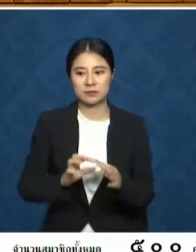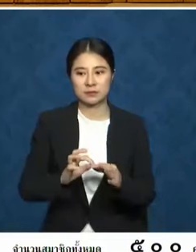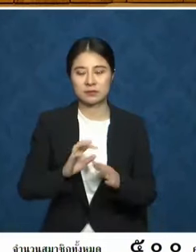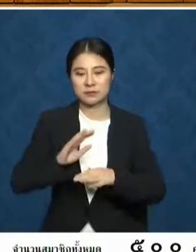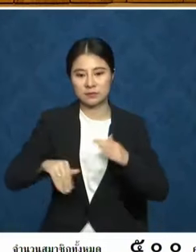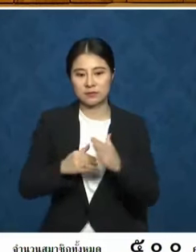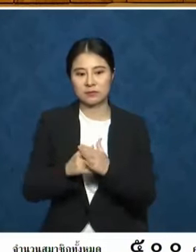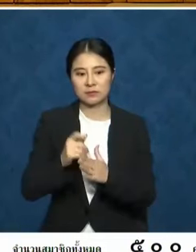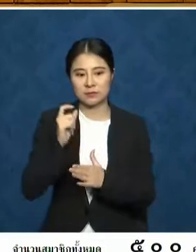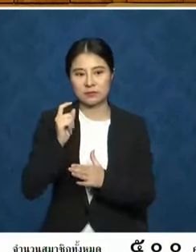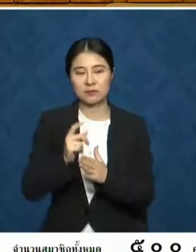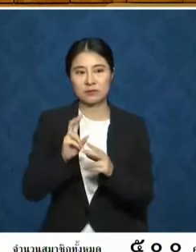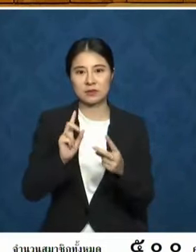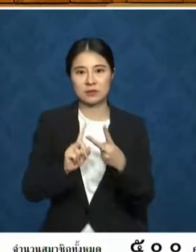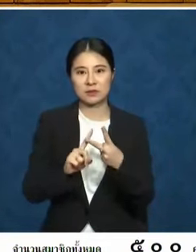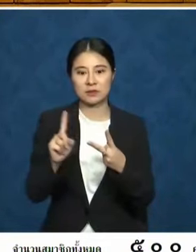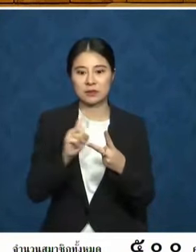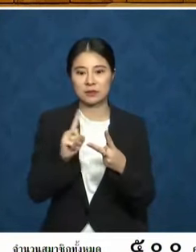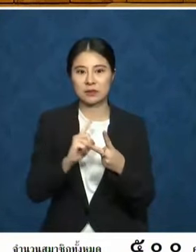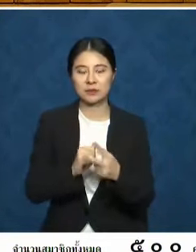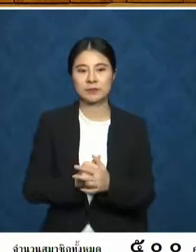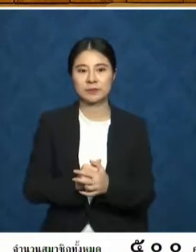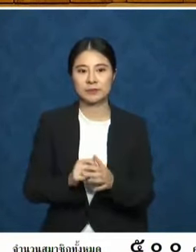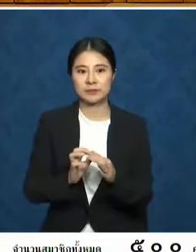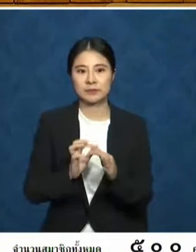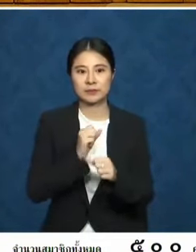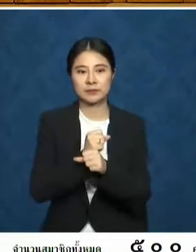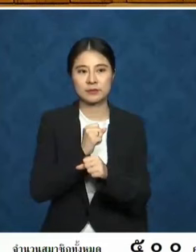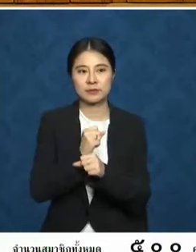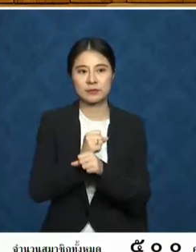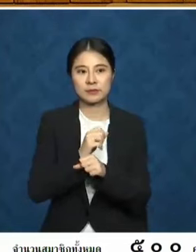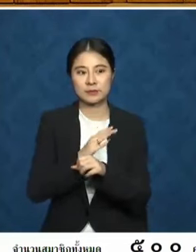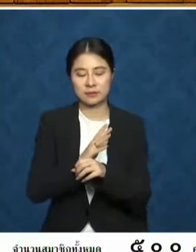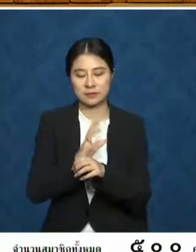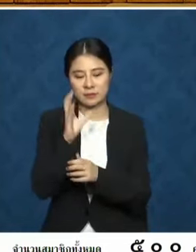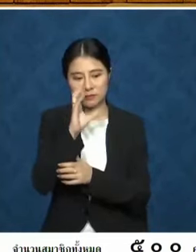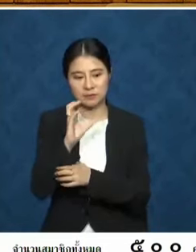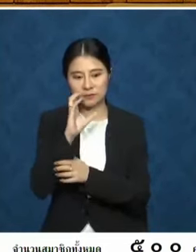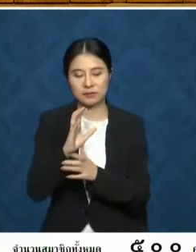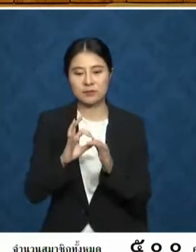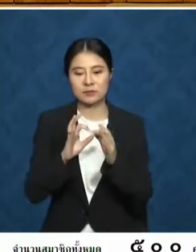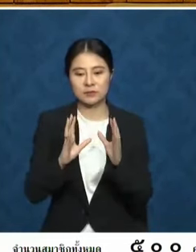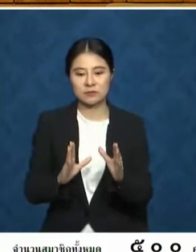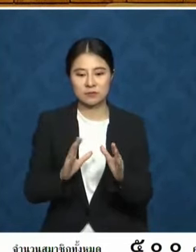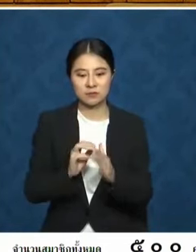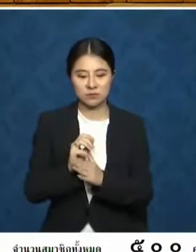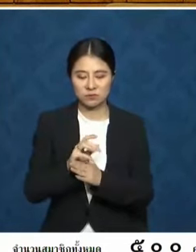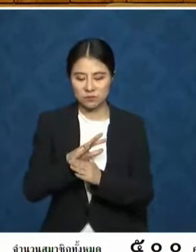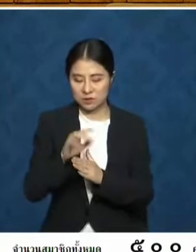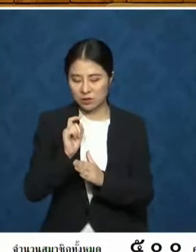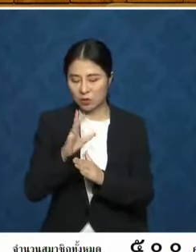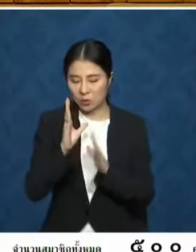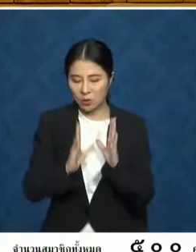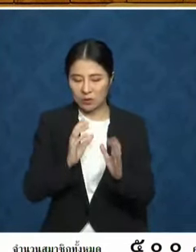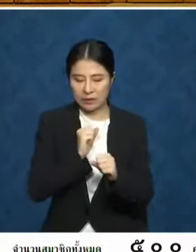ตลาดมากขึ้นอันที่สองครั ตัวผ Sidion มอยู่จะต้องหาผู้ประกอบการให้เจอในการ